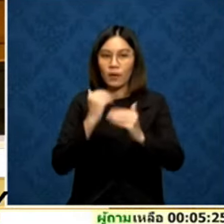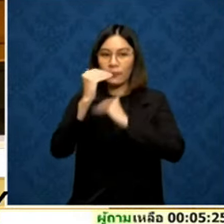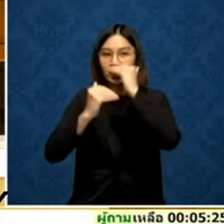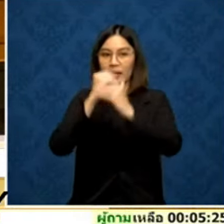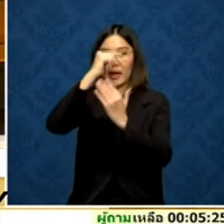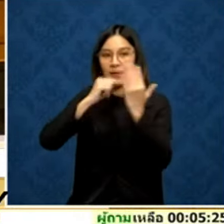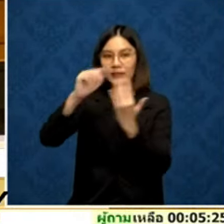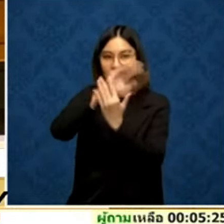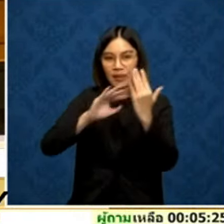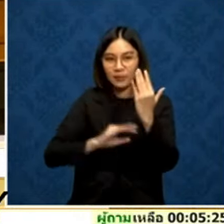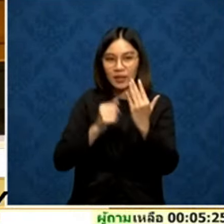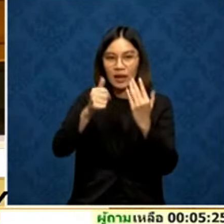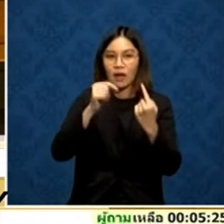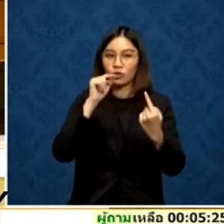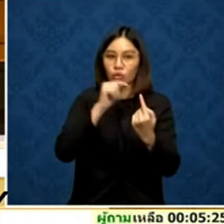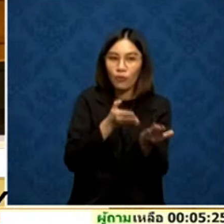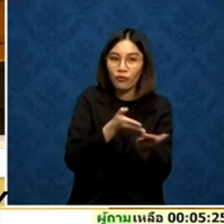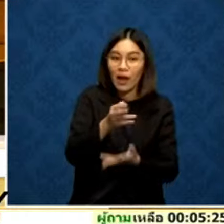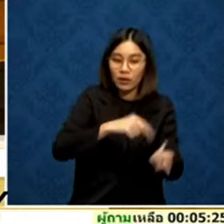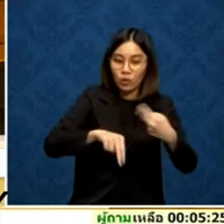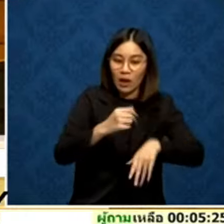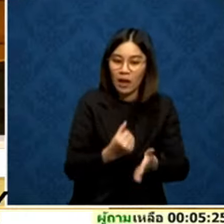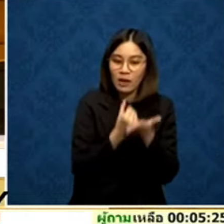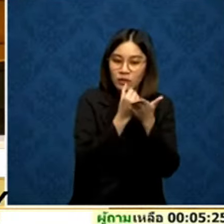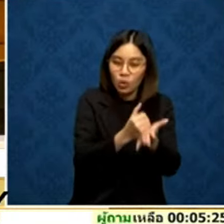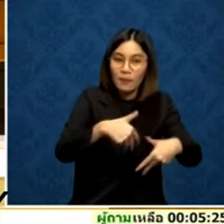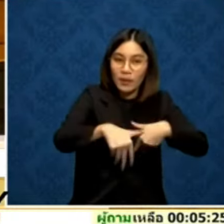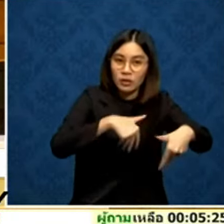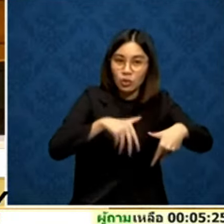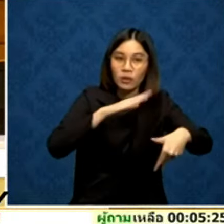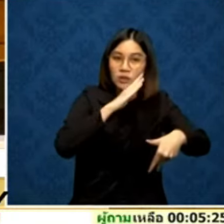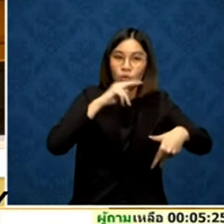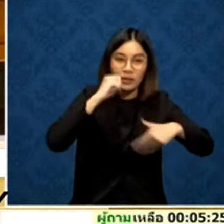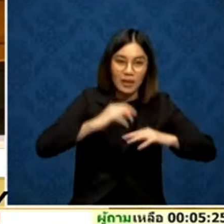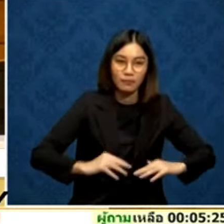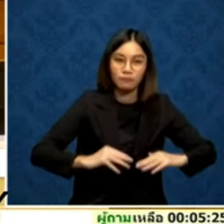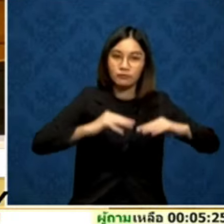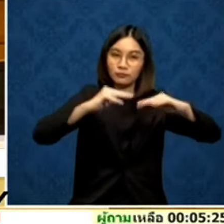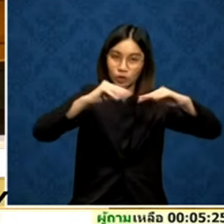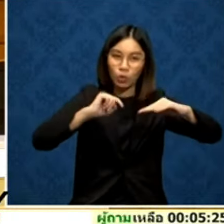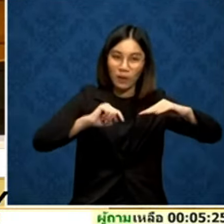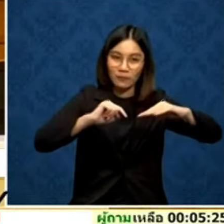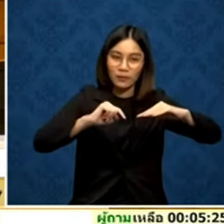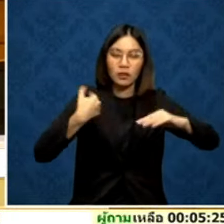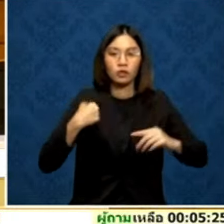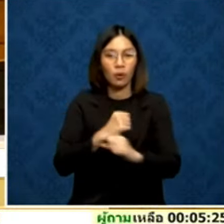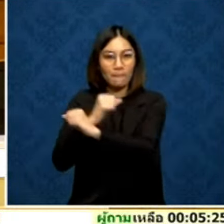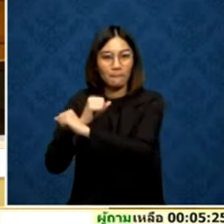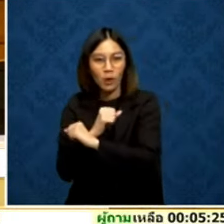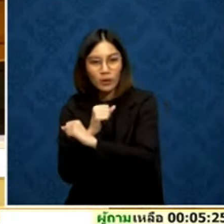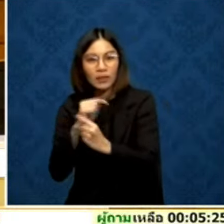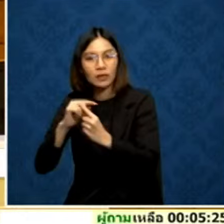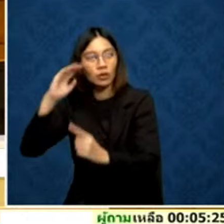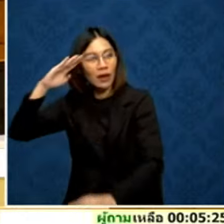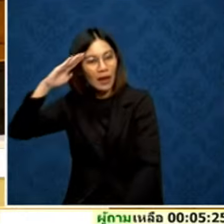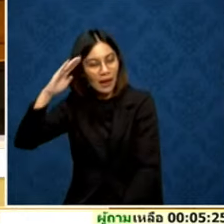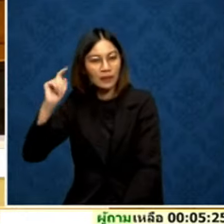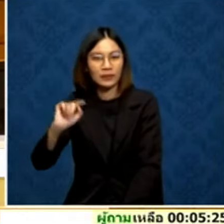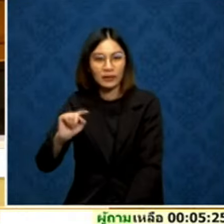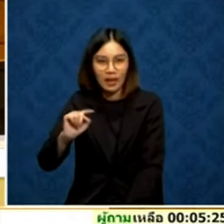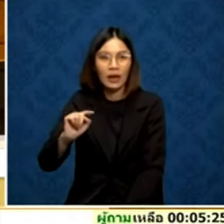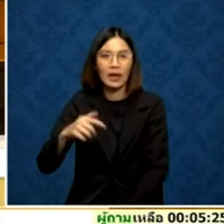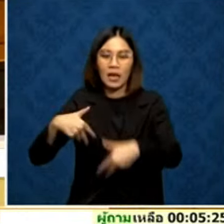เยอะนะครับไม่ว่าในมิติของการช่วยเหลือประชาชนในช่วงน้ำท่วมนะครับในเรื่องของการกันพื้นที่ของเขตทหารมาให้พี่น้องประชาช